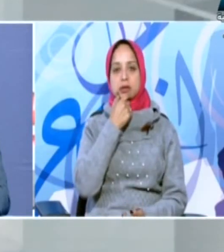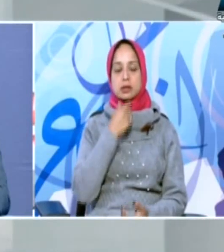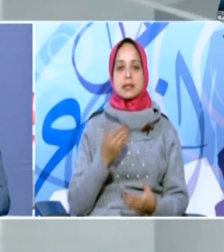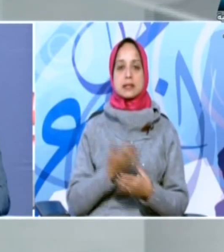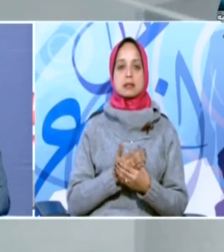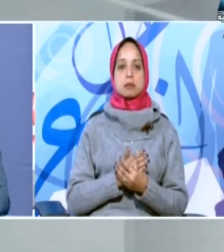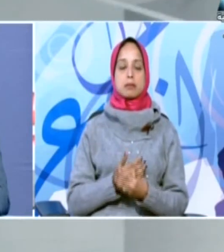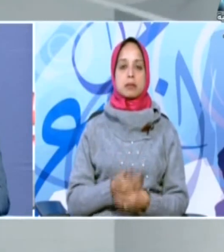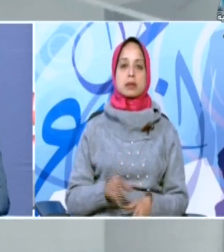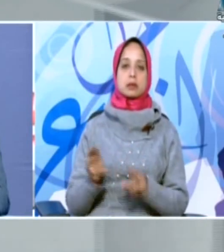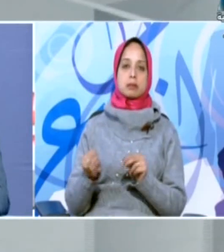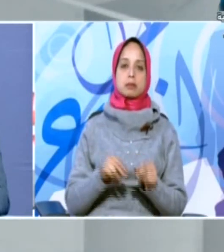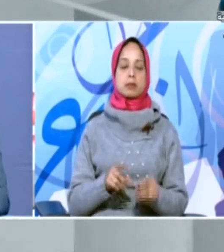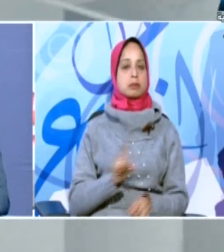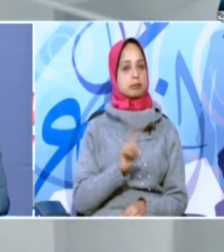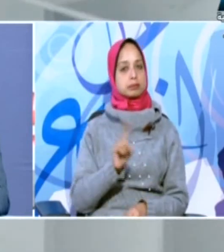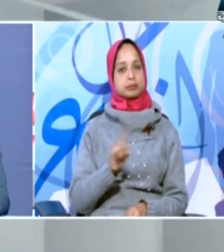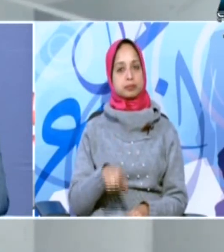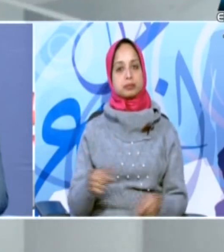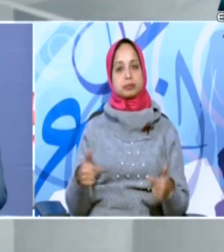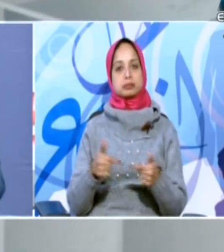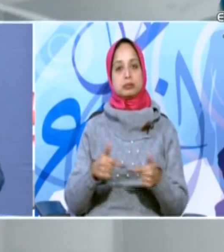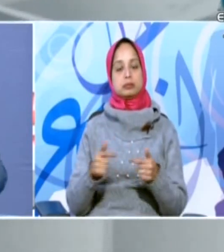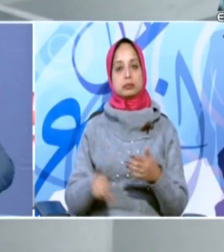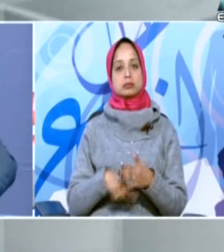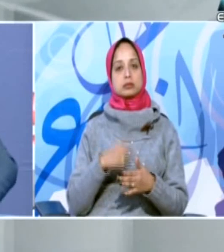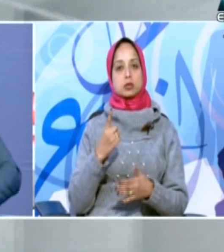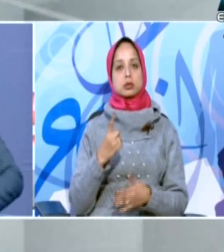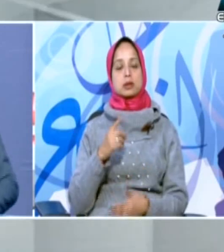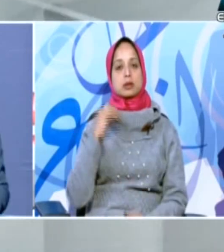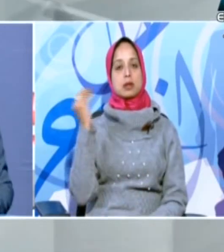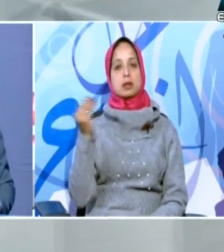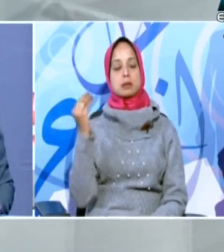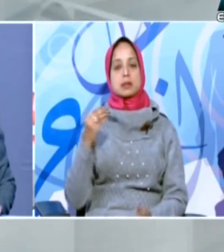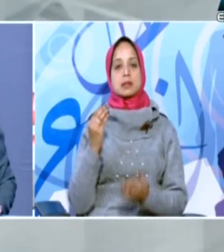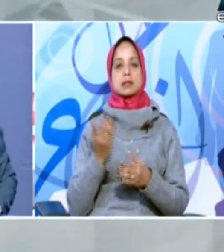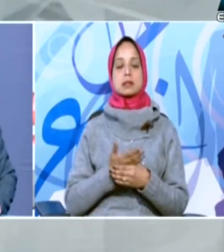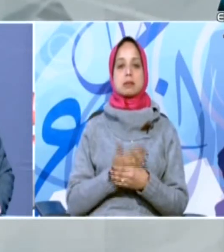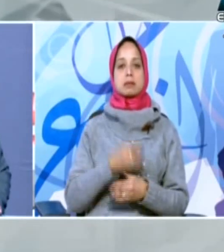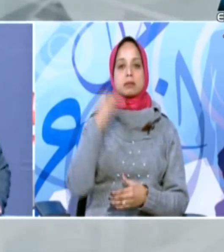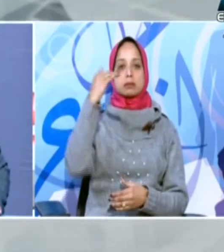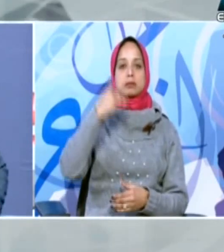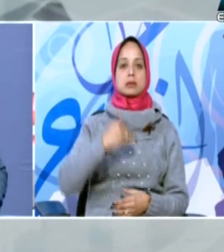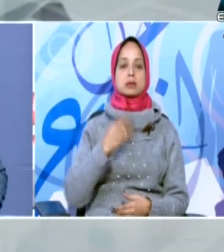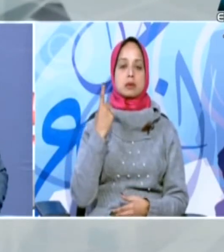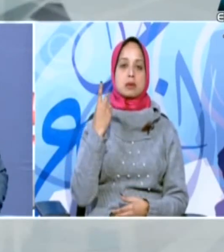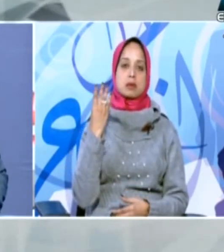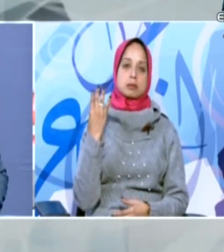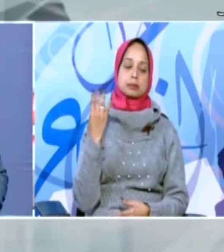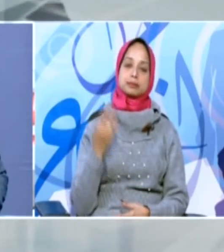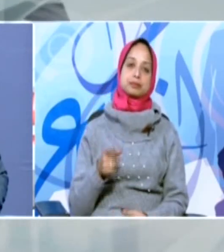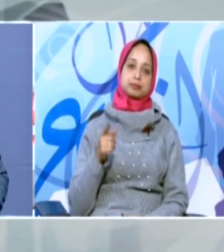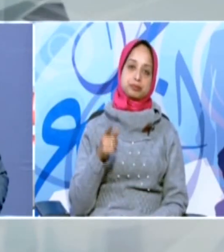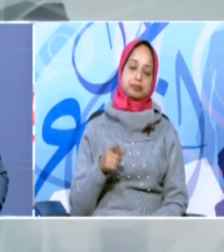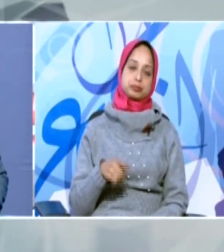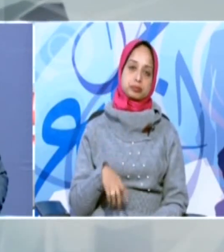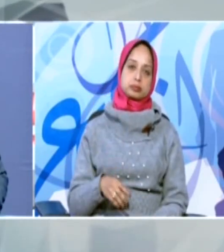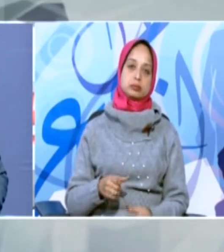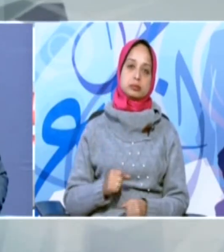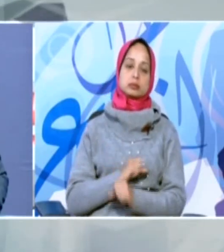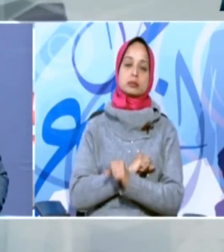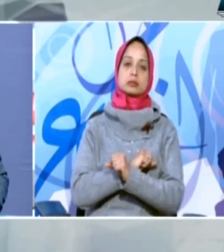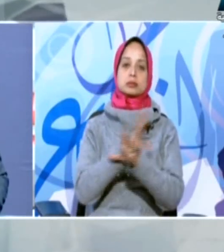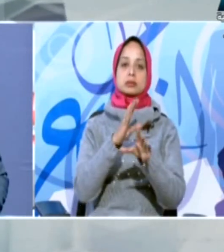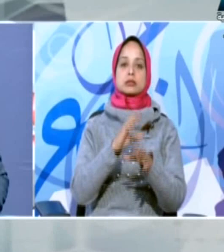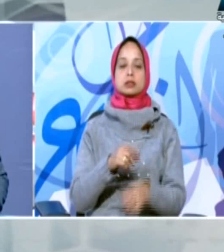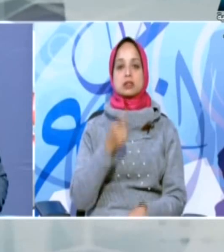الأولى بشأن التحفظات الأربعة. واحدة واحدة كده بقى. أنت عندك، أنت خدت الاستقلال سنة 1900